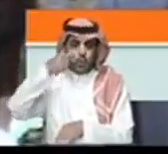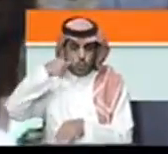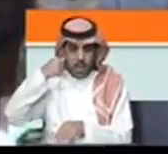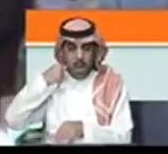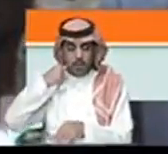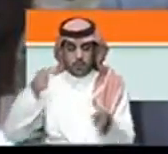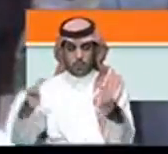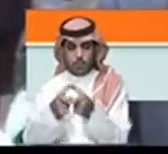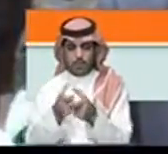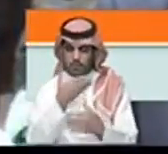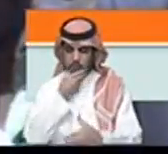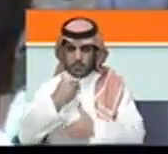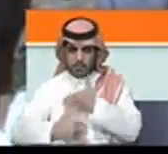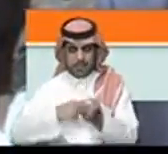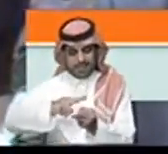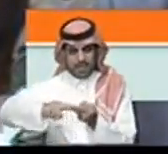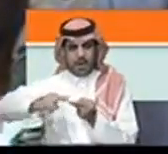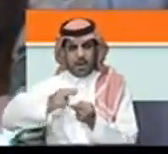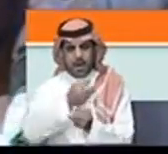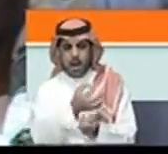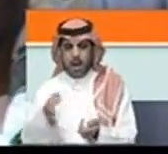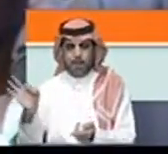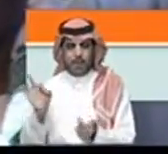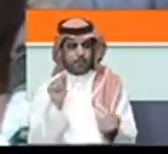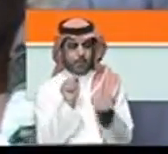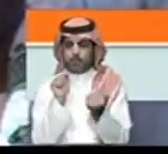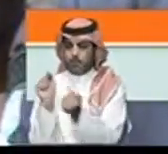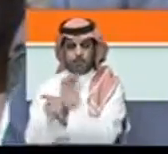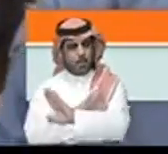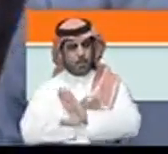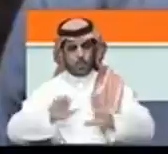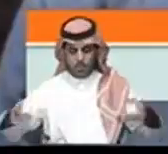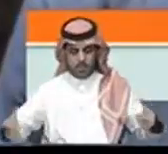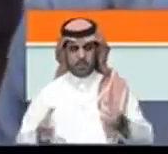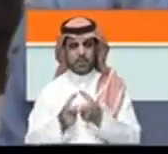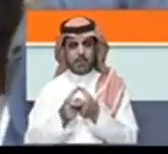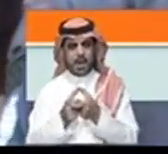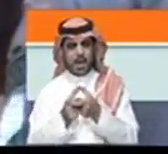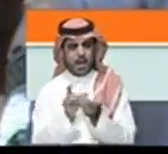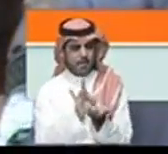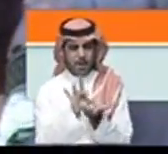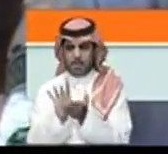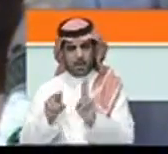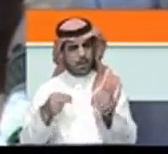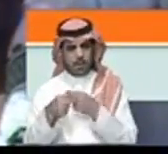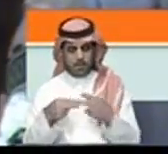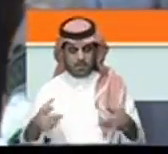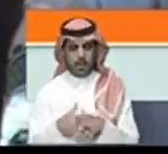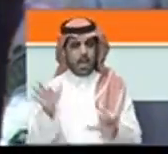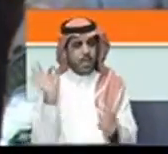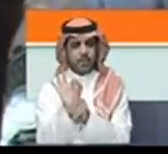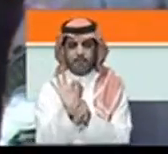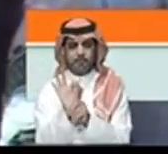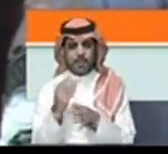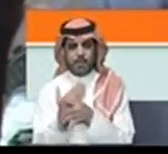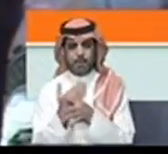لتحقيق سلام شامل في السودان لا يقصي اي جهه مبينا ان مهمه المجلس العسكري هي حمايه المسيره